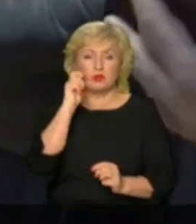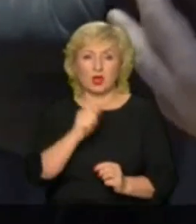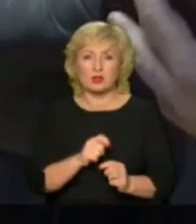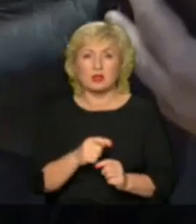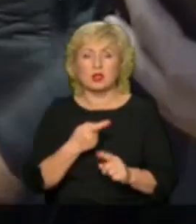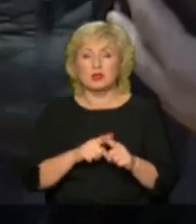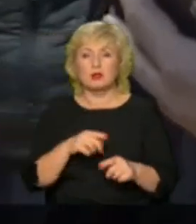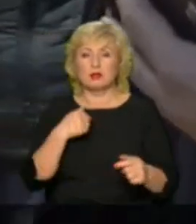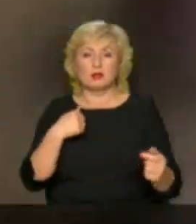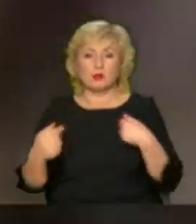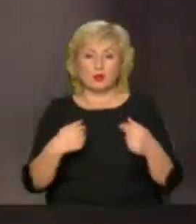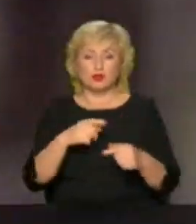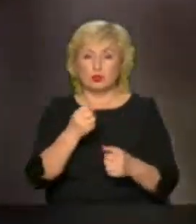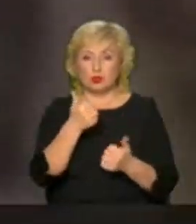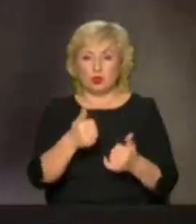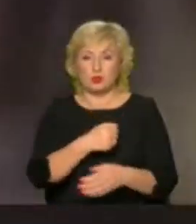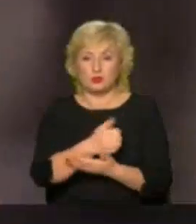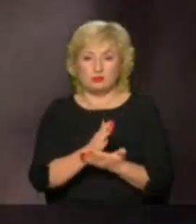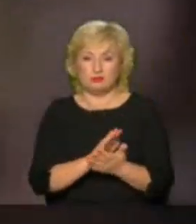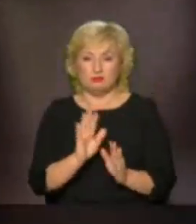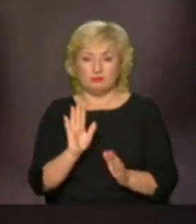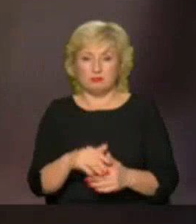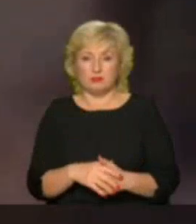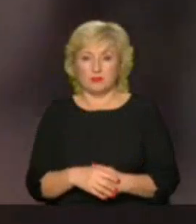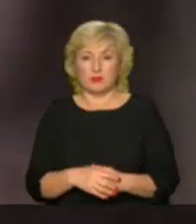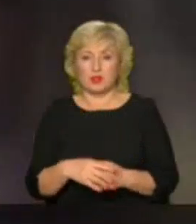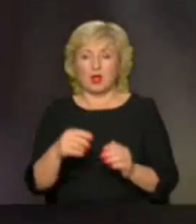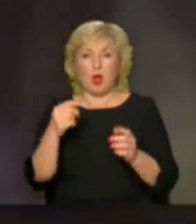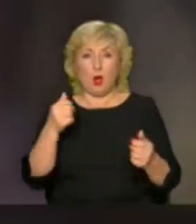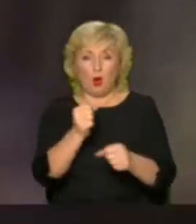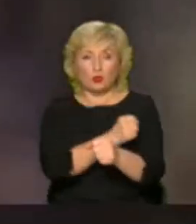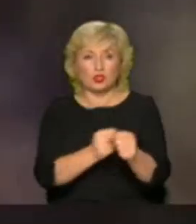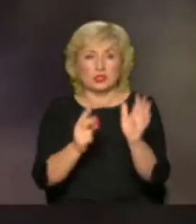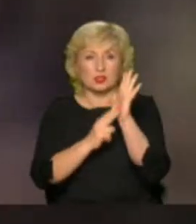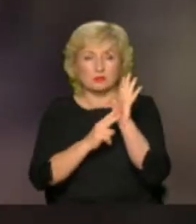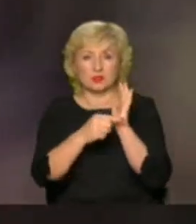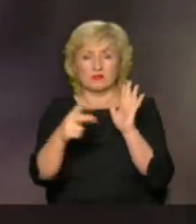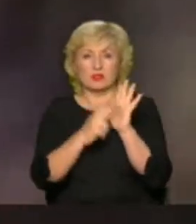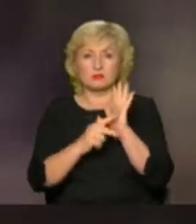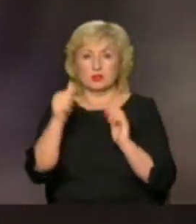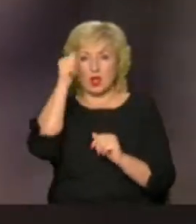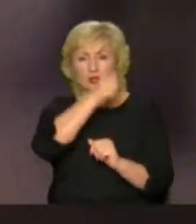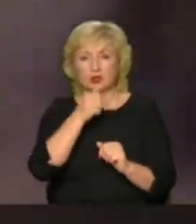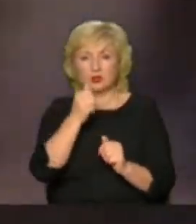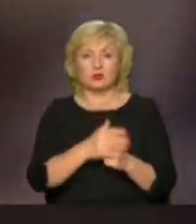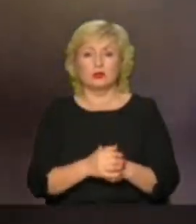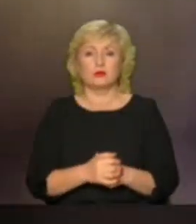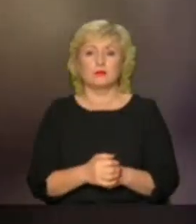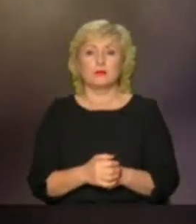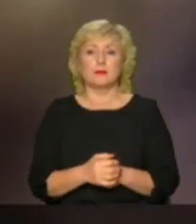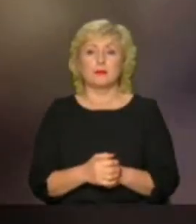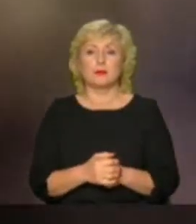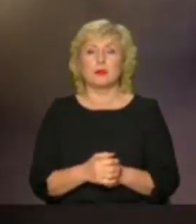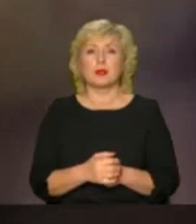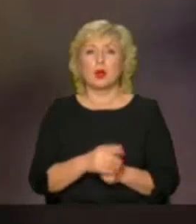щоб добре забезпечити. Вооружение 70-х, 80-х годов. Все, выкладываем. Температура,